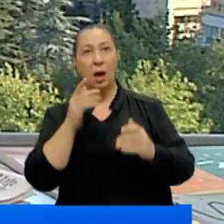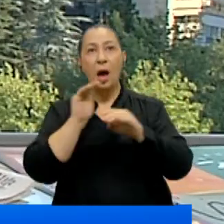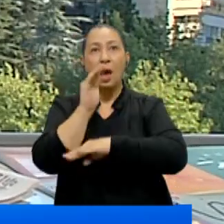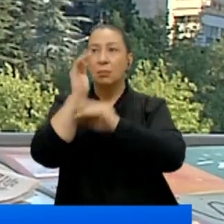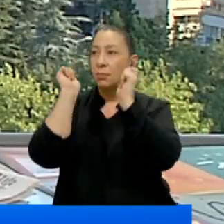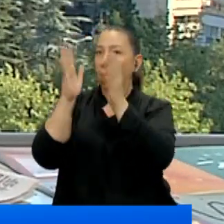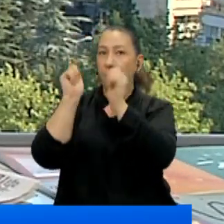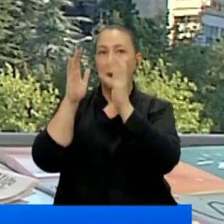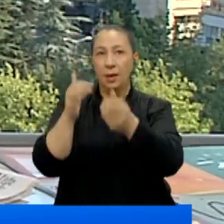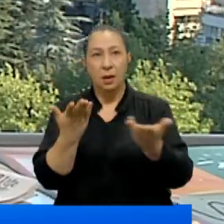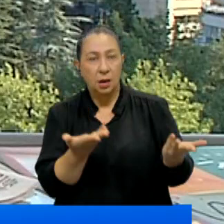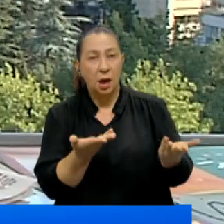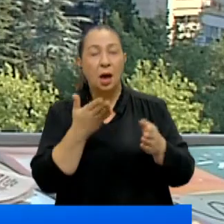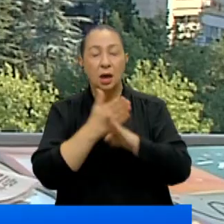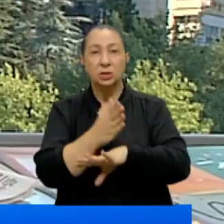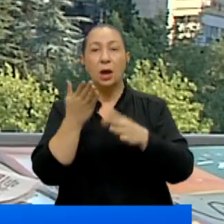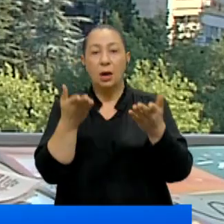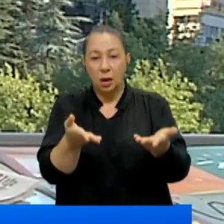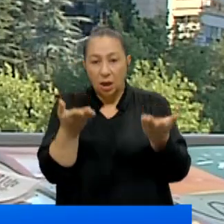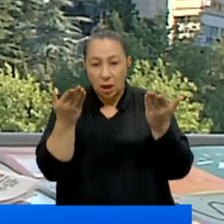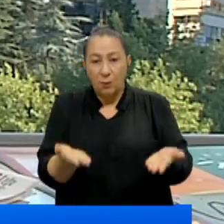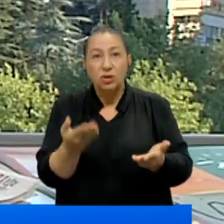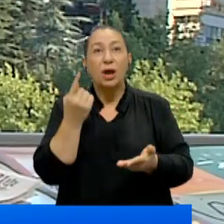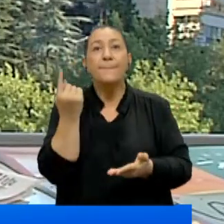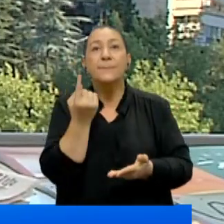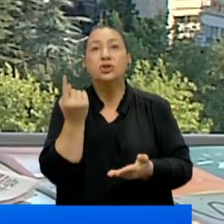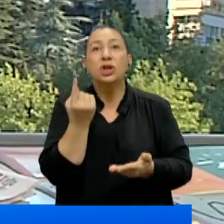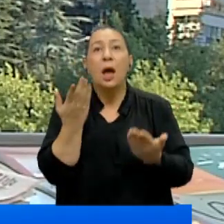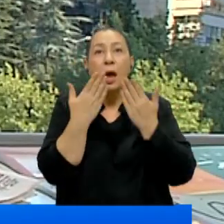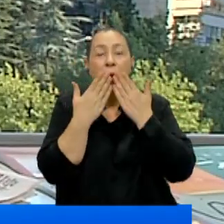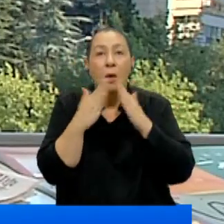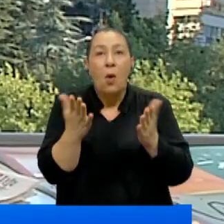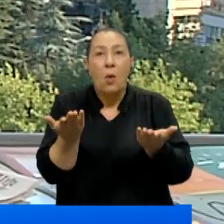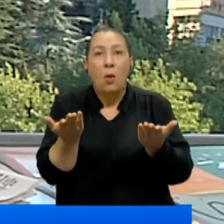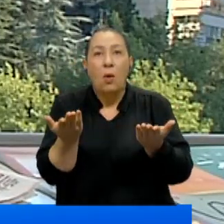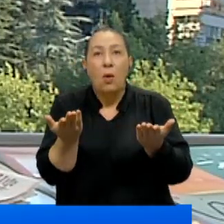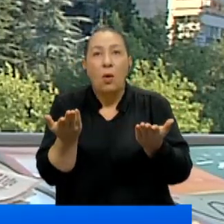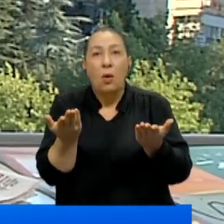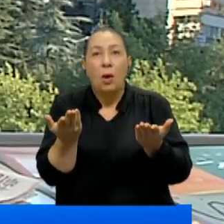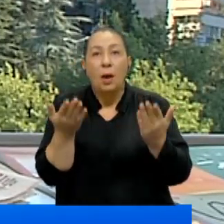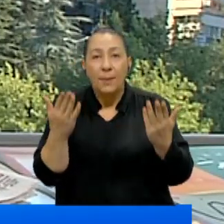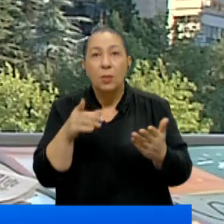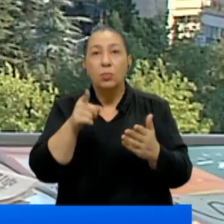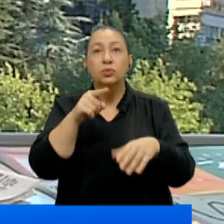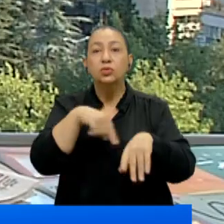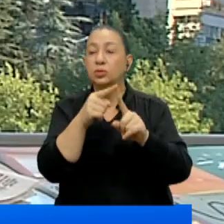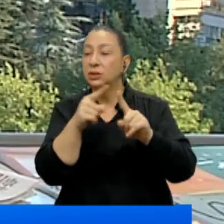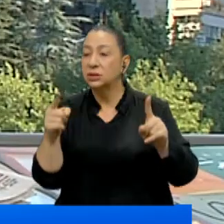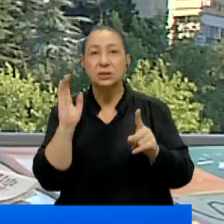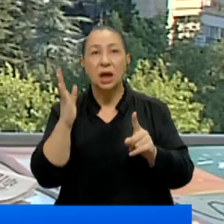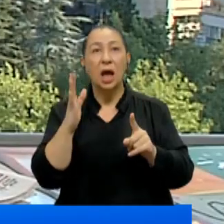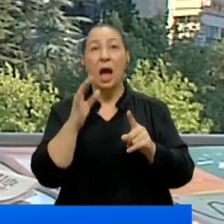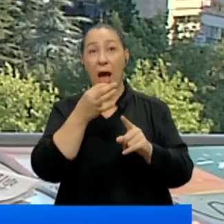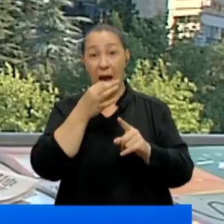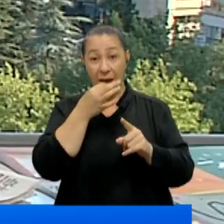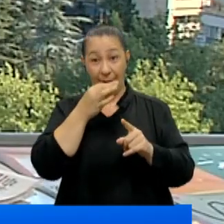pahalılığına baktığınızda aslında ortada kabul edilebilecek bir rakam yok. Peki bu süreç nereye gider? Hakem